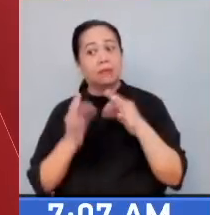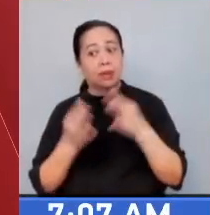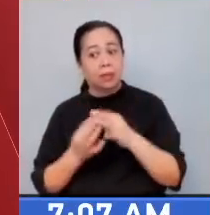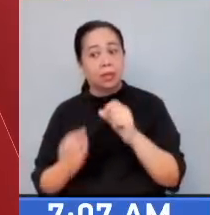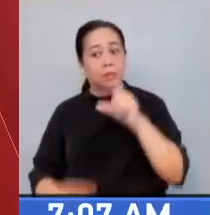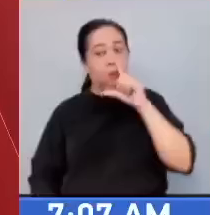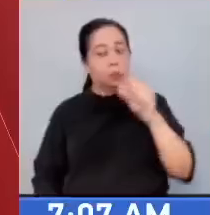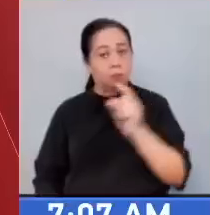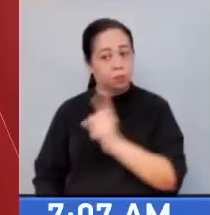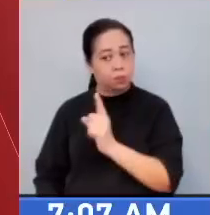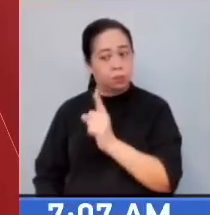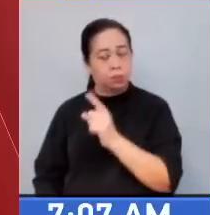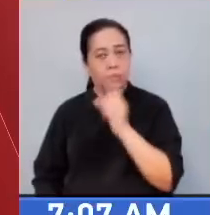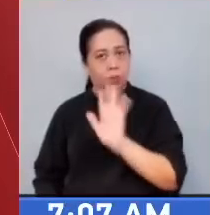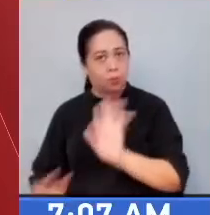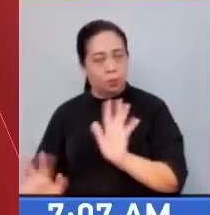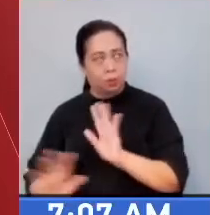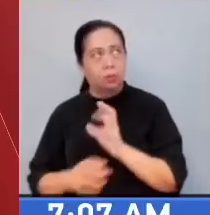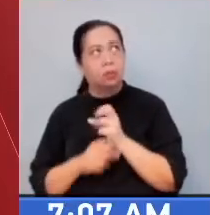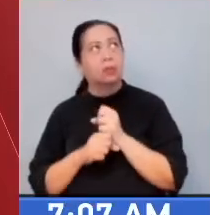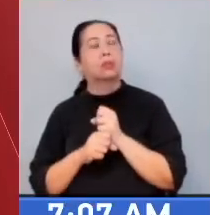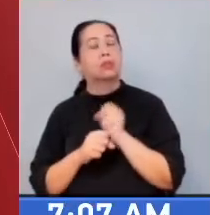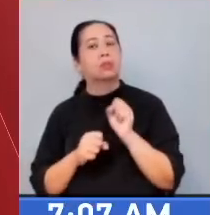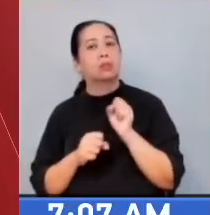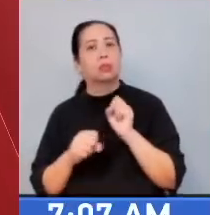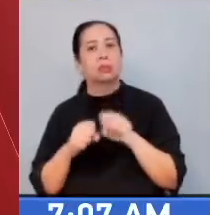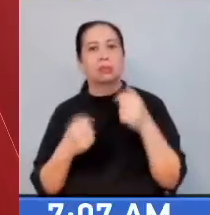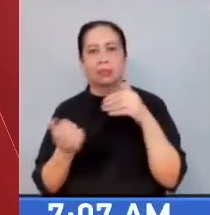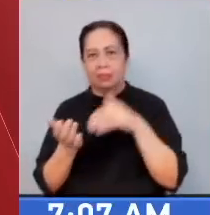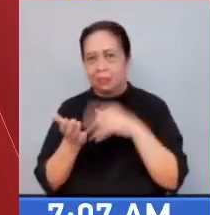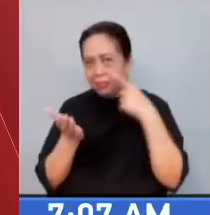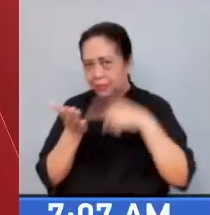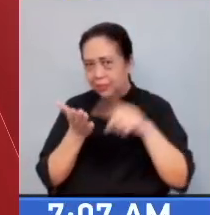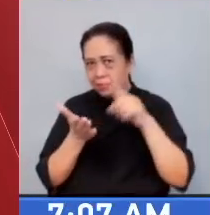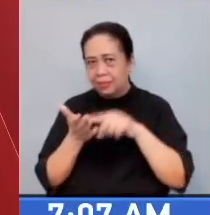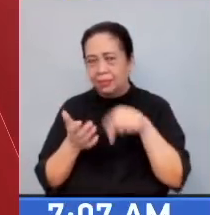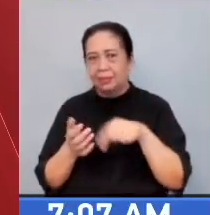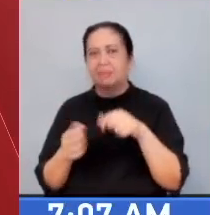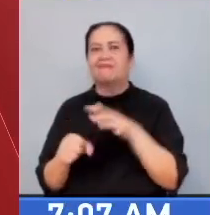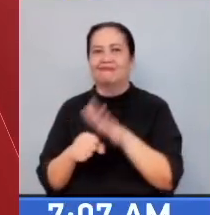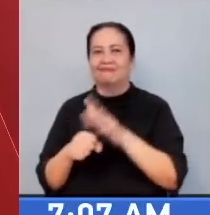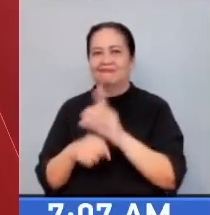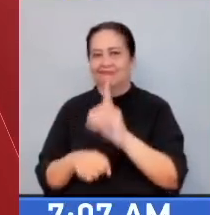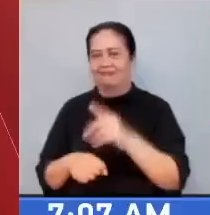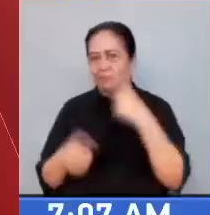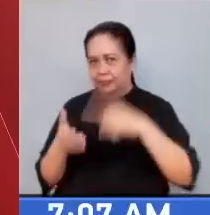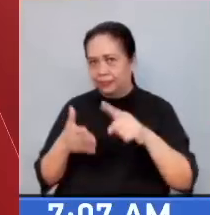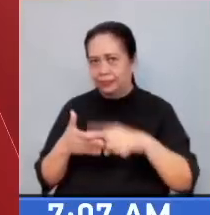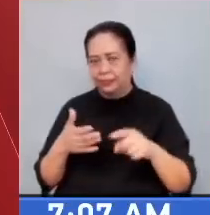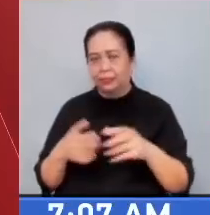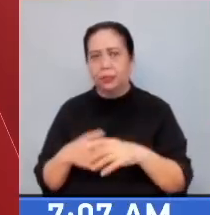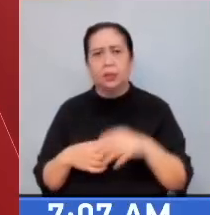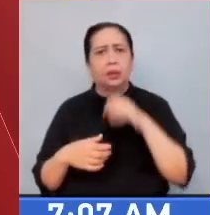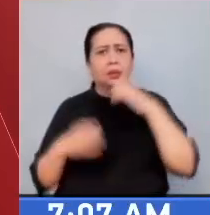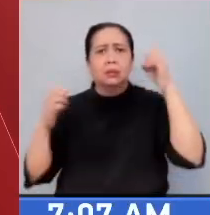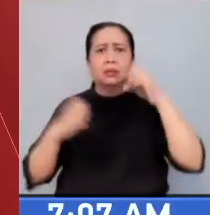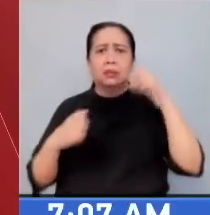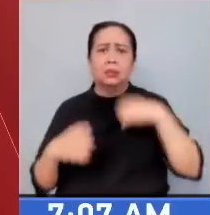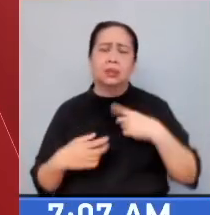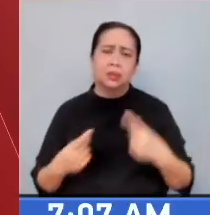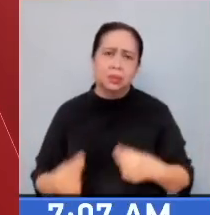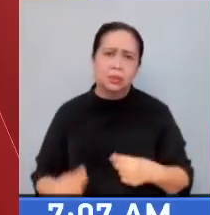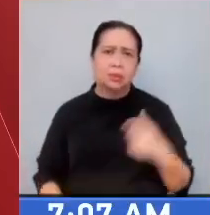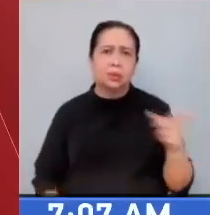magsumbong. Lumabas din sa medical examination sa bata na ginahasa siya. Hindi ko makalahin yung gagawin niya sa akin to. Nakumpay niyan sa